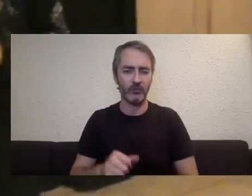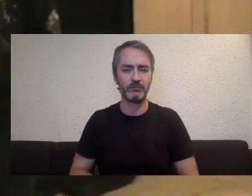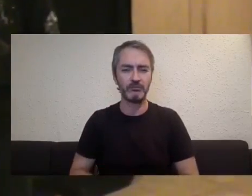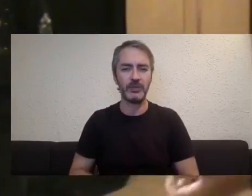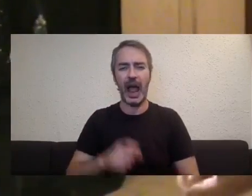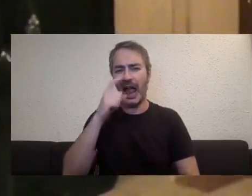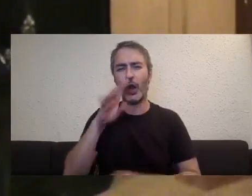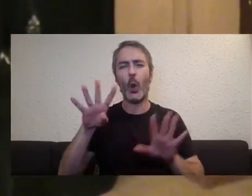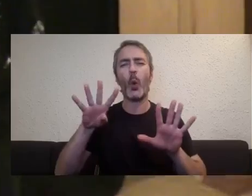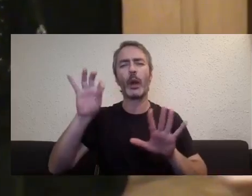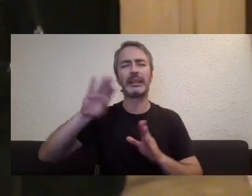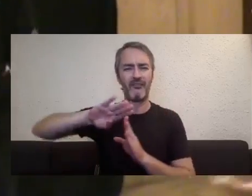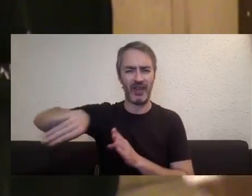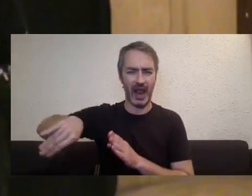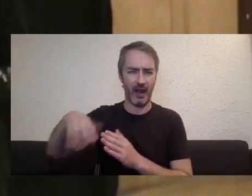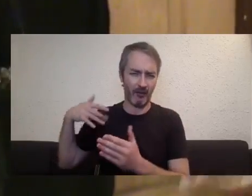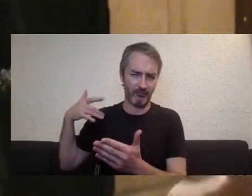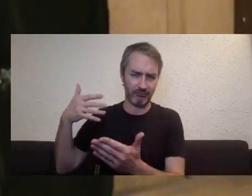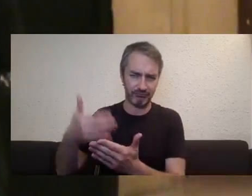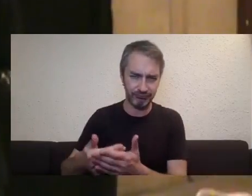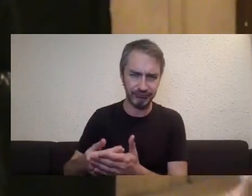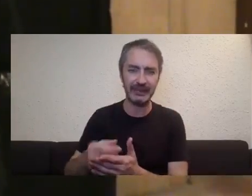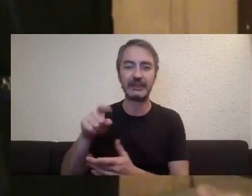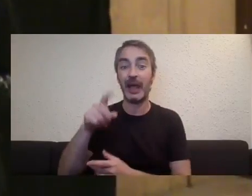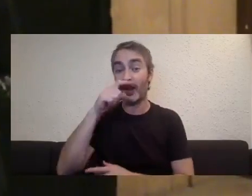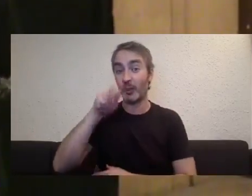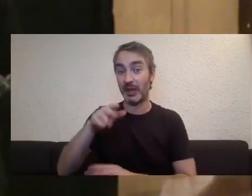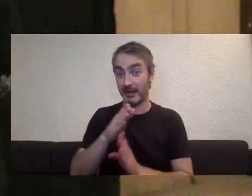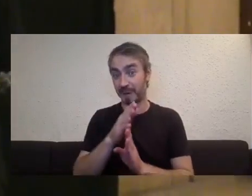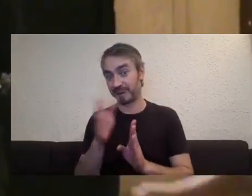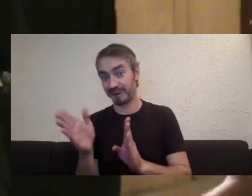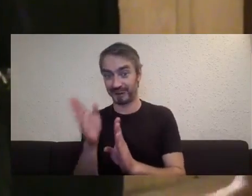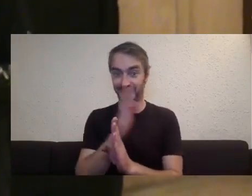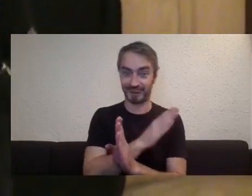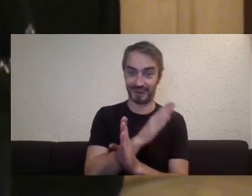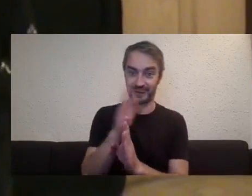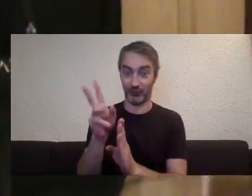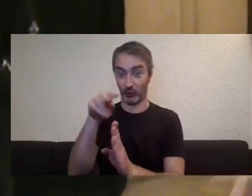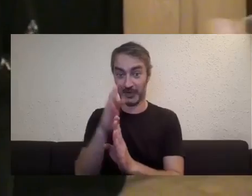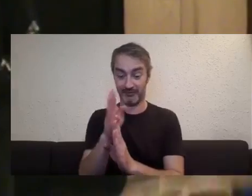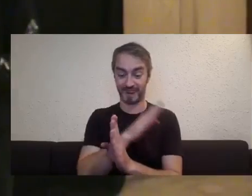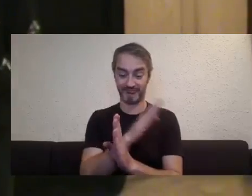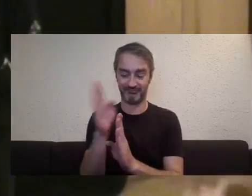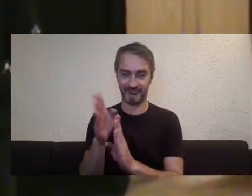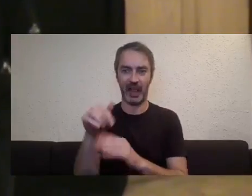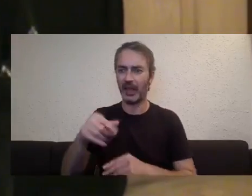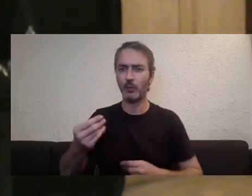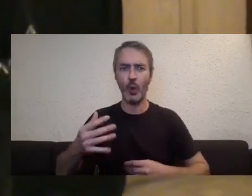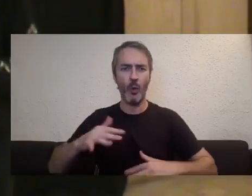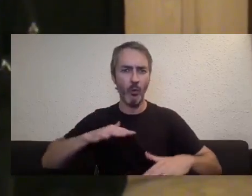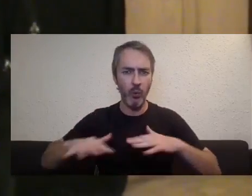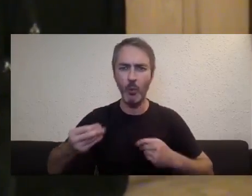de ser realment, jo crec, no? Al llarg de finals dels anys 90 i durant tota la primera part del 2000, jo crec que sí que ha estat un dels